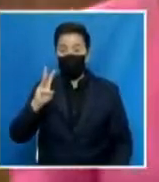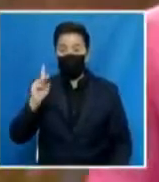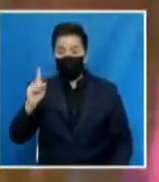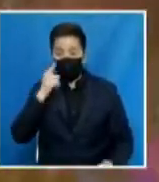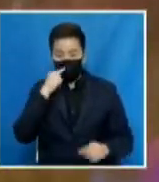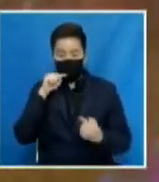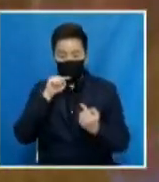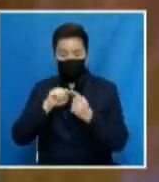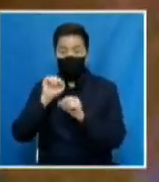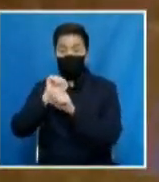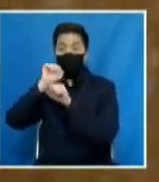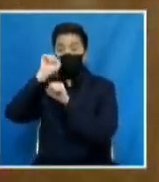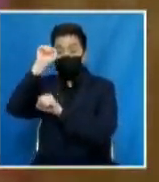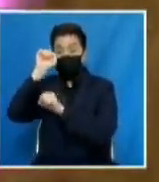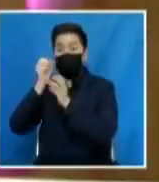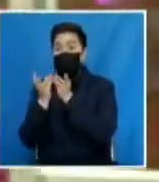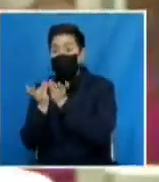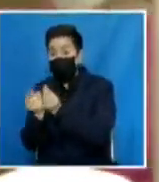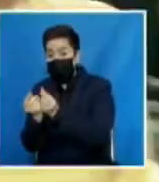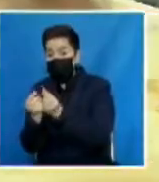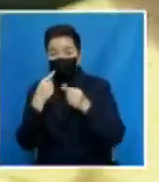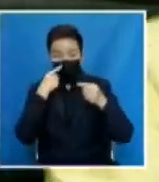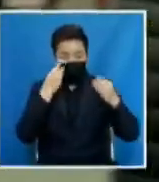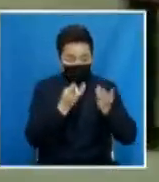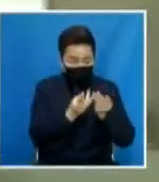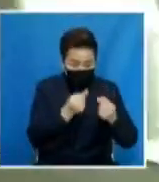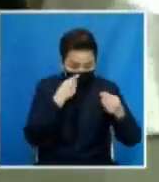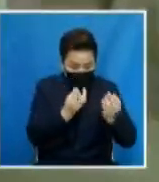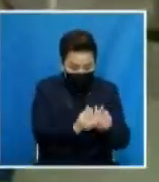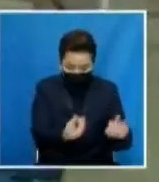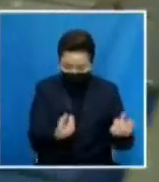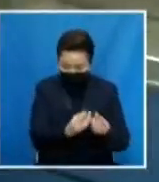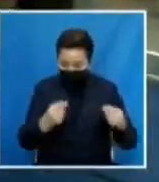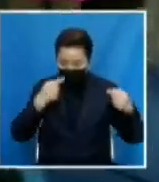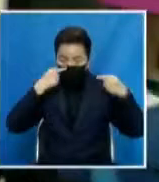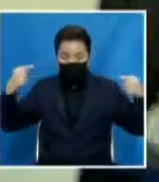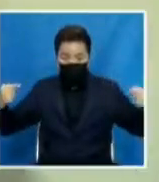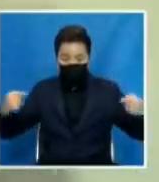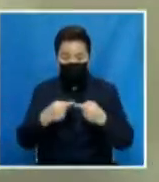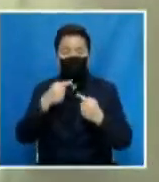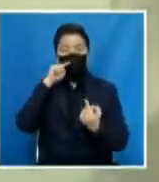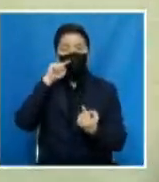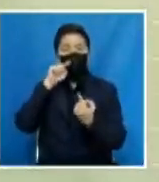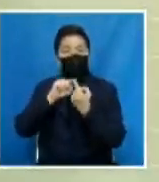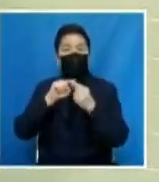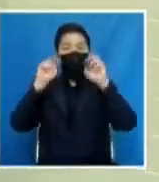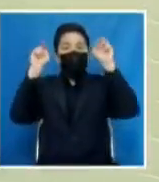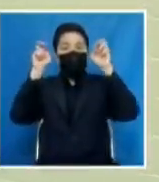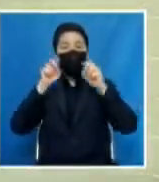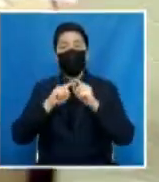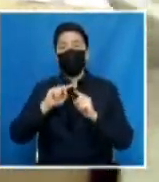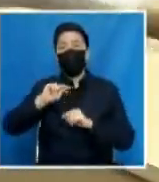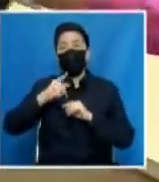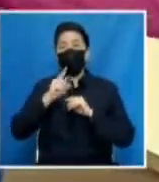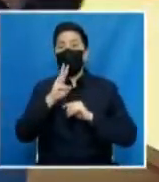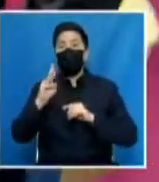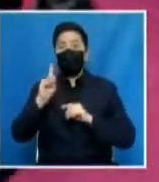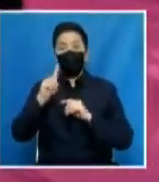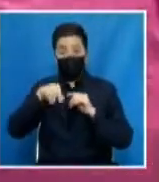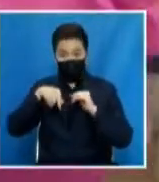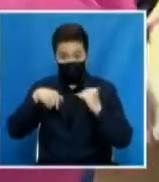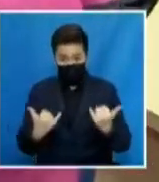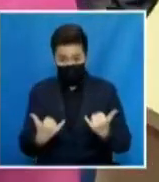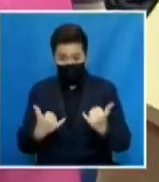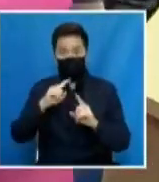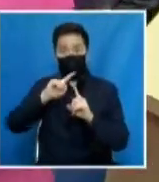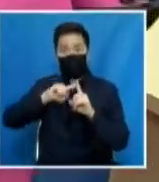ตามประกาศการออกเลขสลากจ่ายคืนสลากออมสินพิเศษ1ปีงวดประจำวันที่16พฤษภาคม